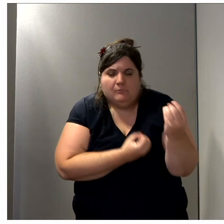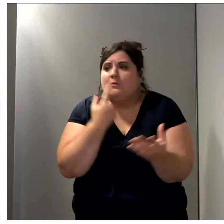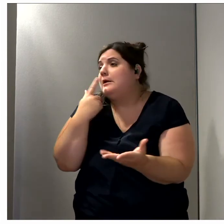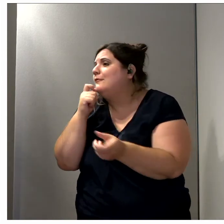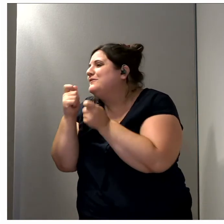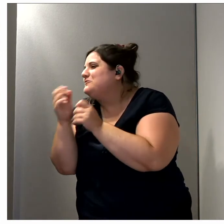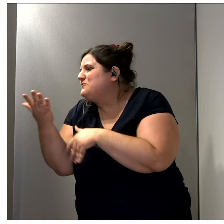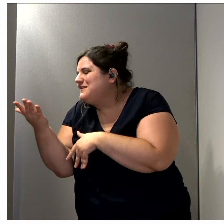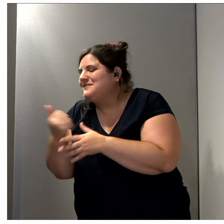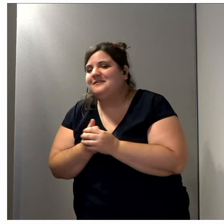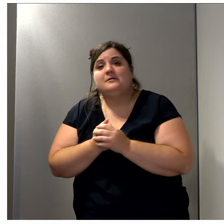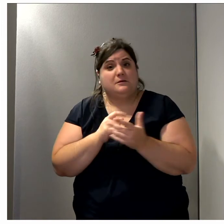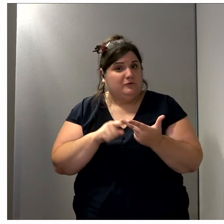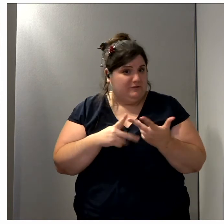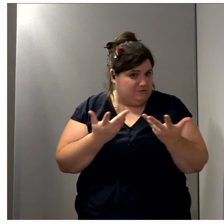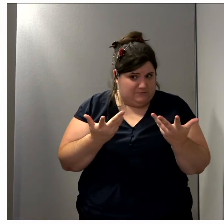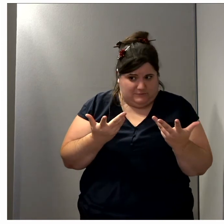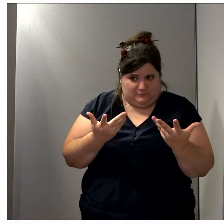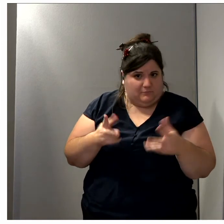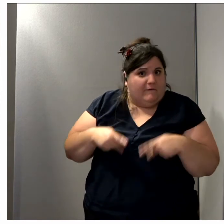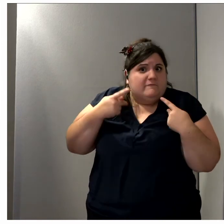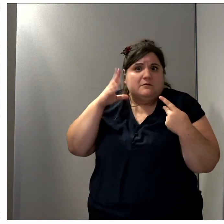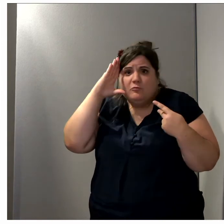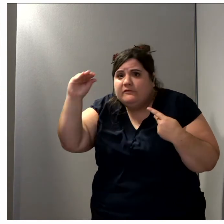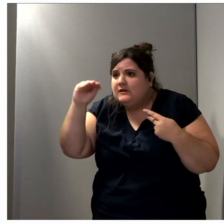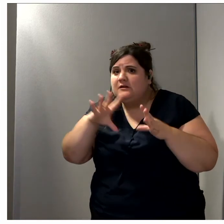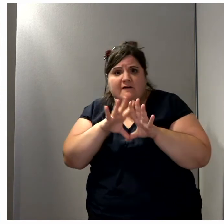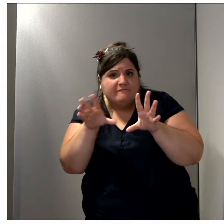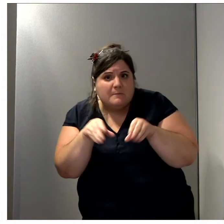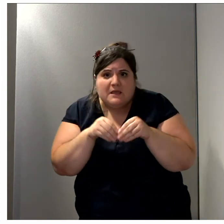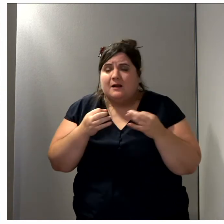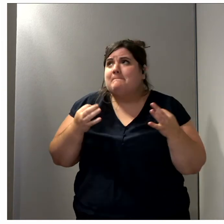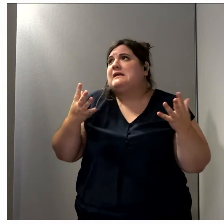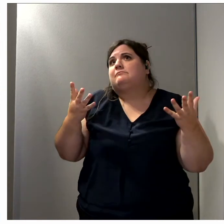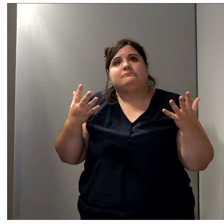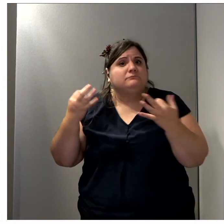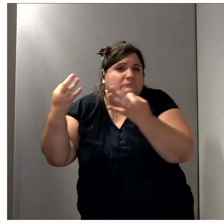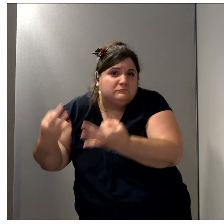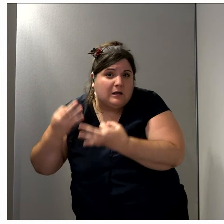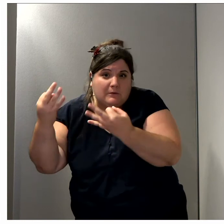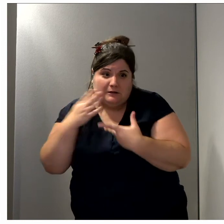une vie professionnelle et familiale le plus normal possible. Nous y